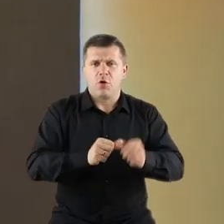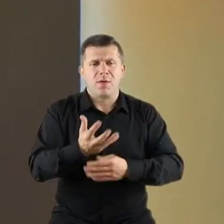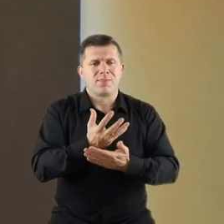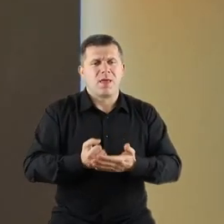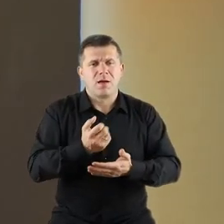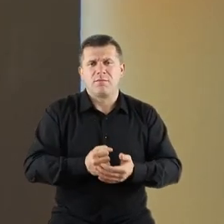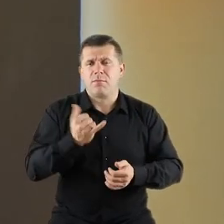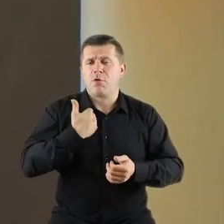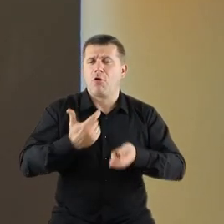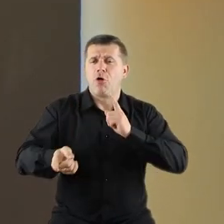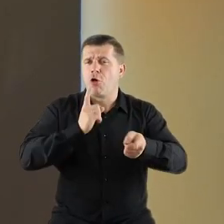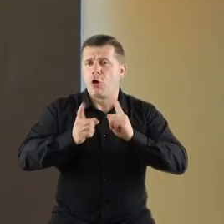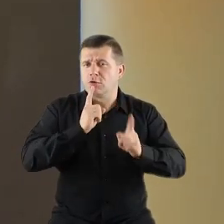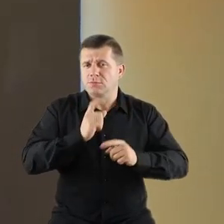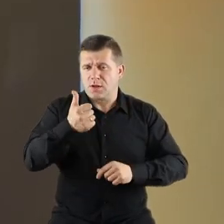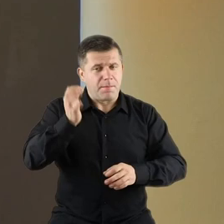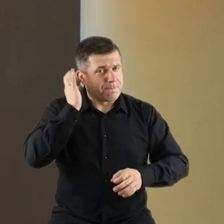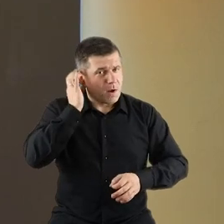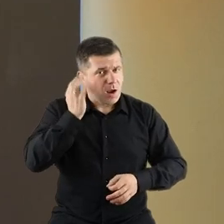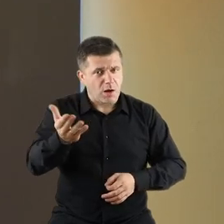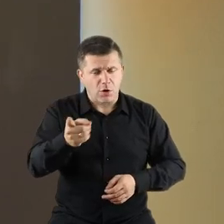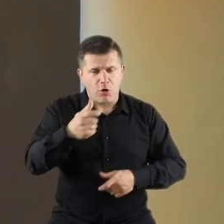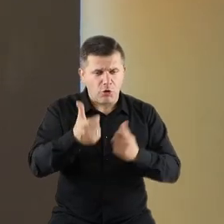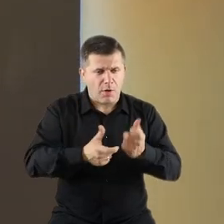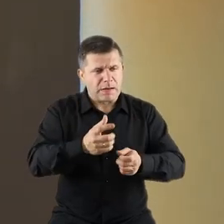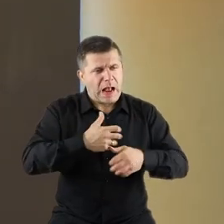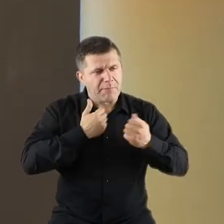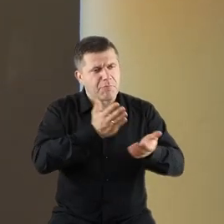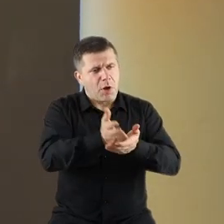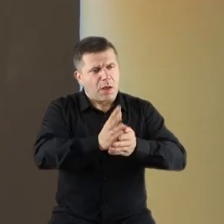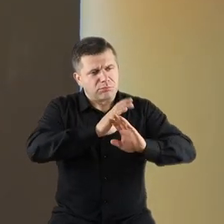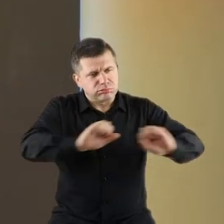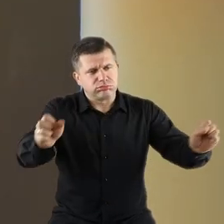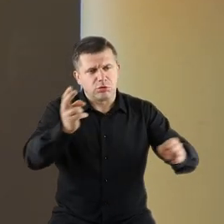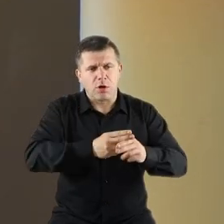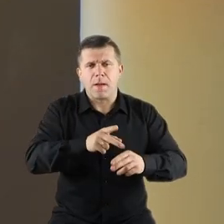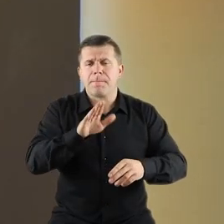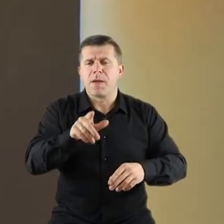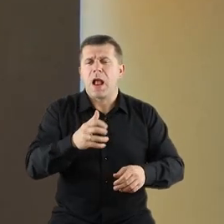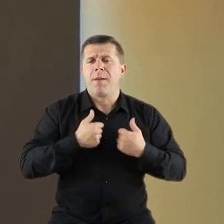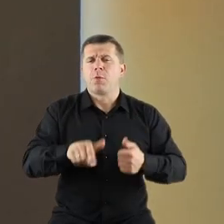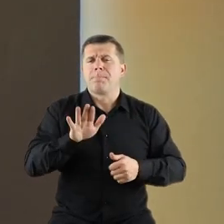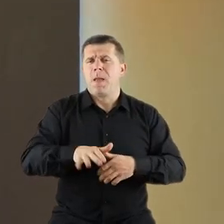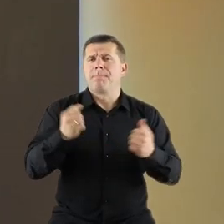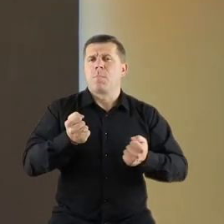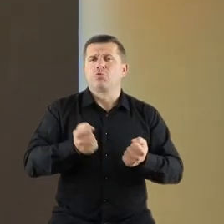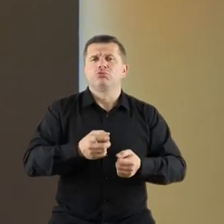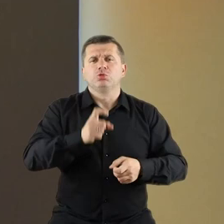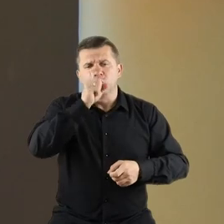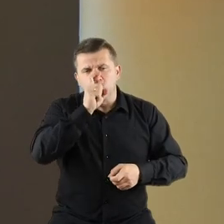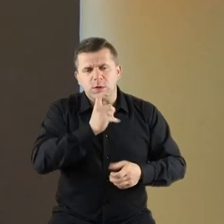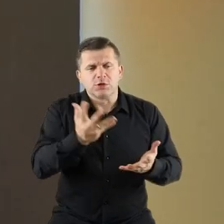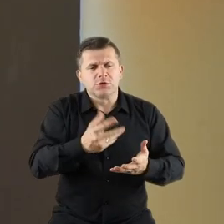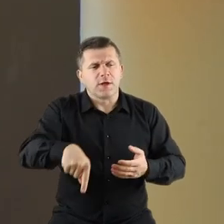jak rozmawiałam z taką jedną panią to zażegnywania to ona mi mówi żeby to miało swoją moc to ja muszę gdzieś to złe chorobę znaczy gdzieś